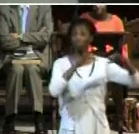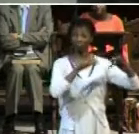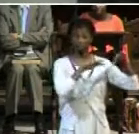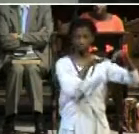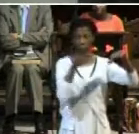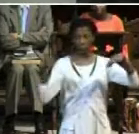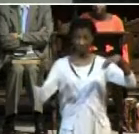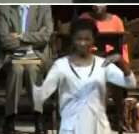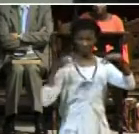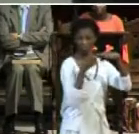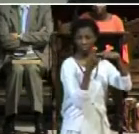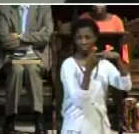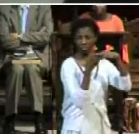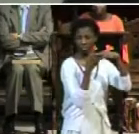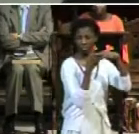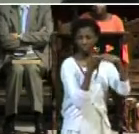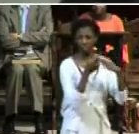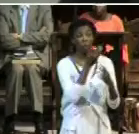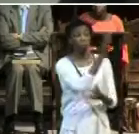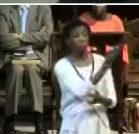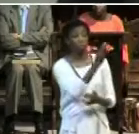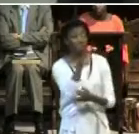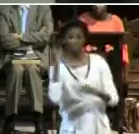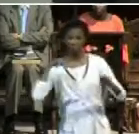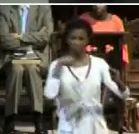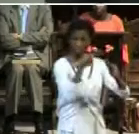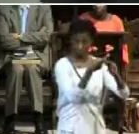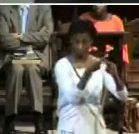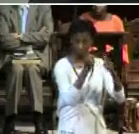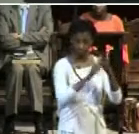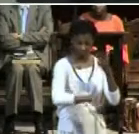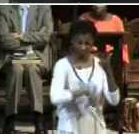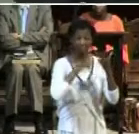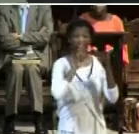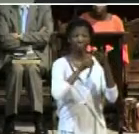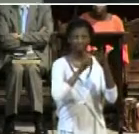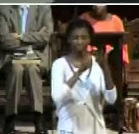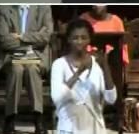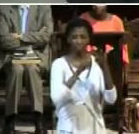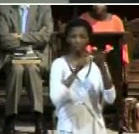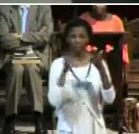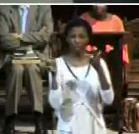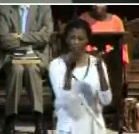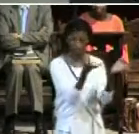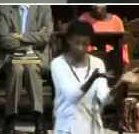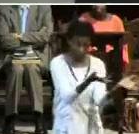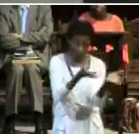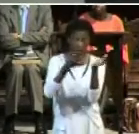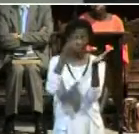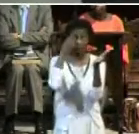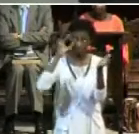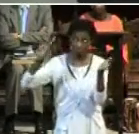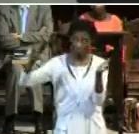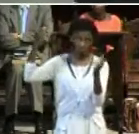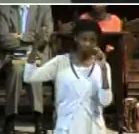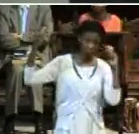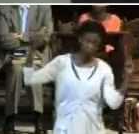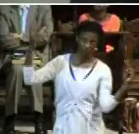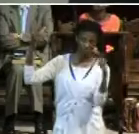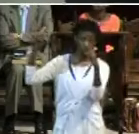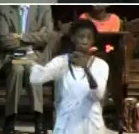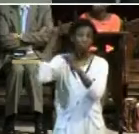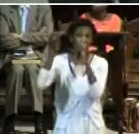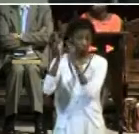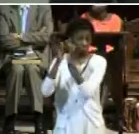Il répond aux besoins des gens. Et enfin, il amène ses interlocuteurs à Dieu ou à